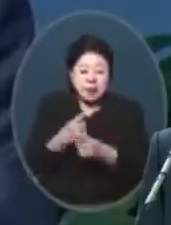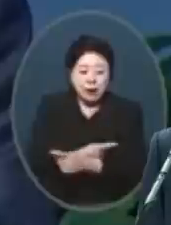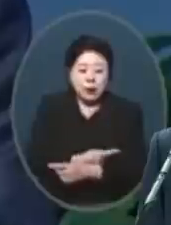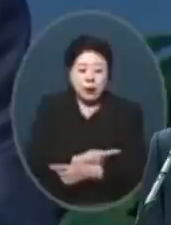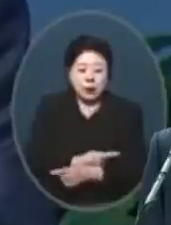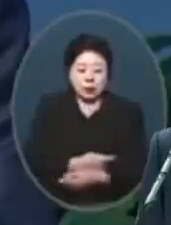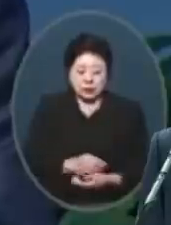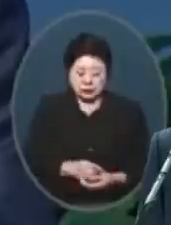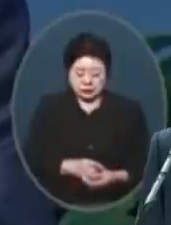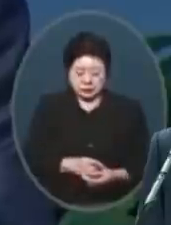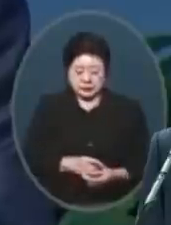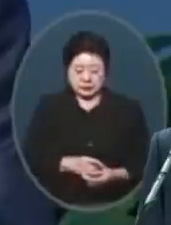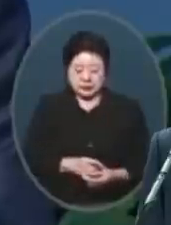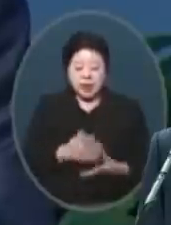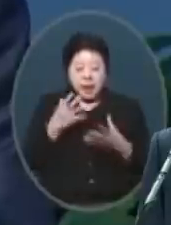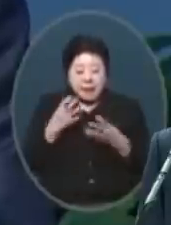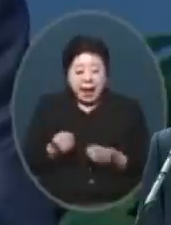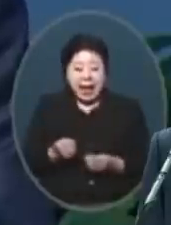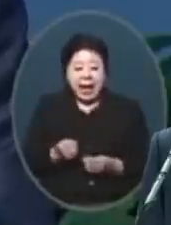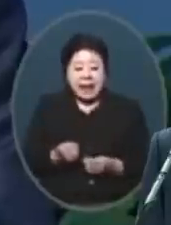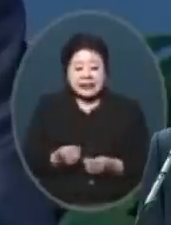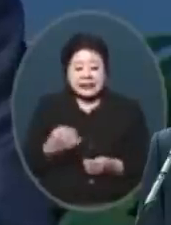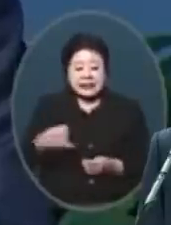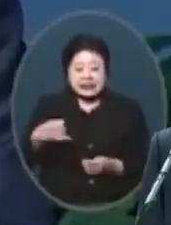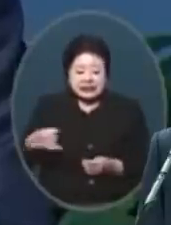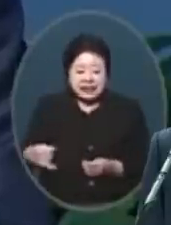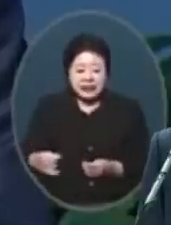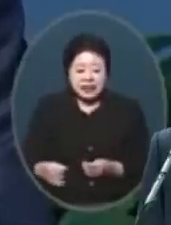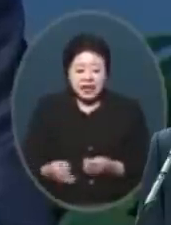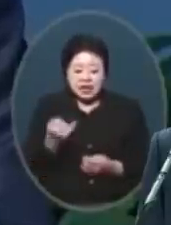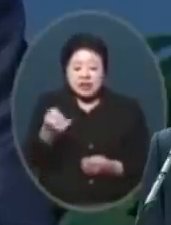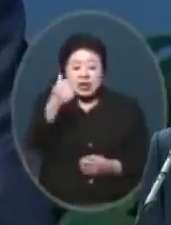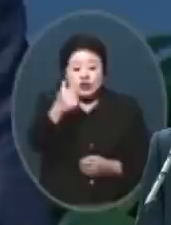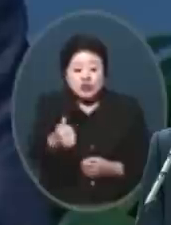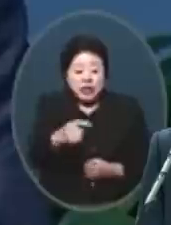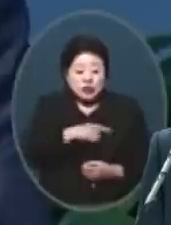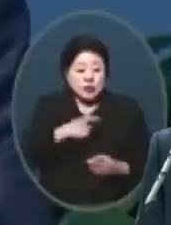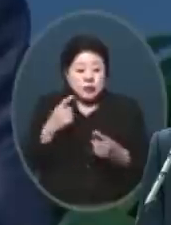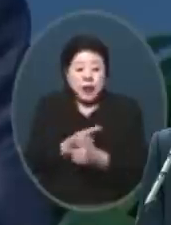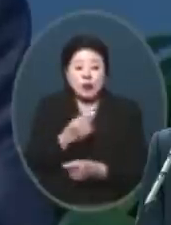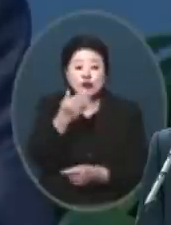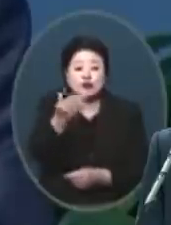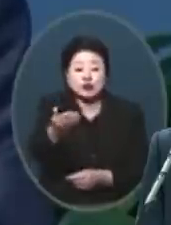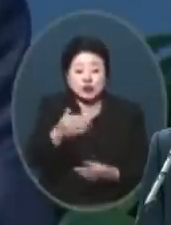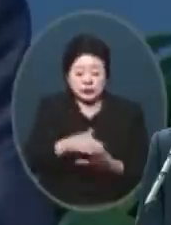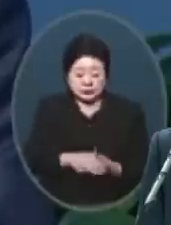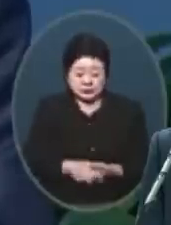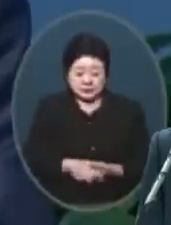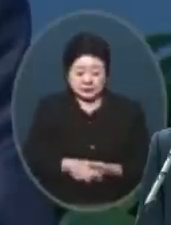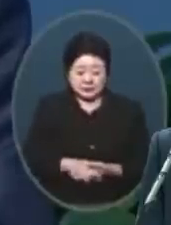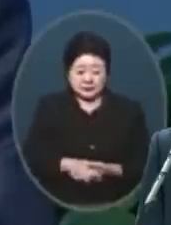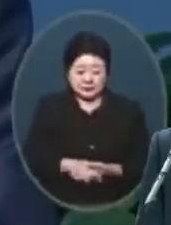세라를 사라 많은 자녀들의 여주라고 이름을 바꿔주었습니다.